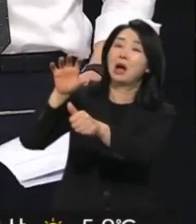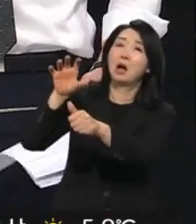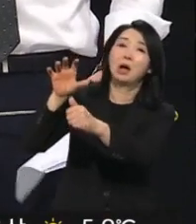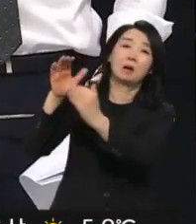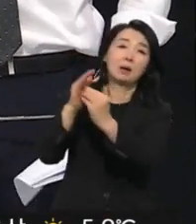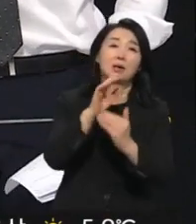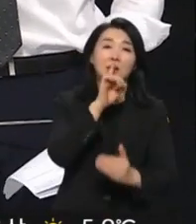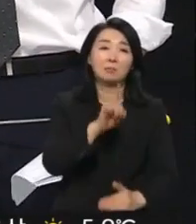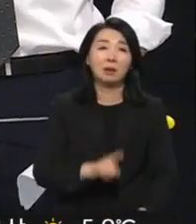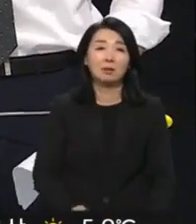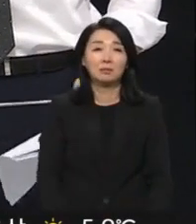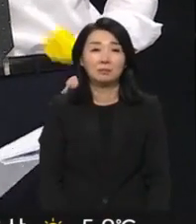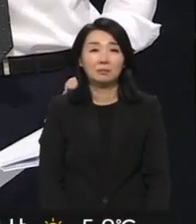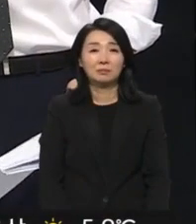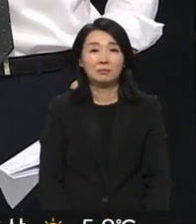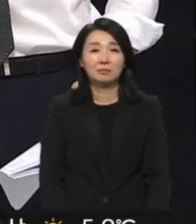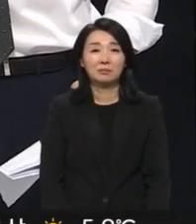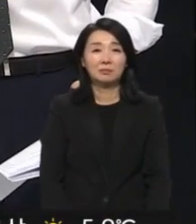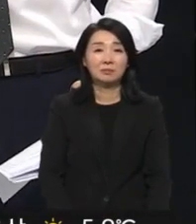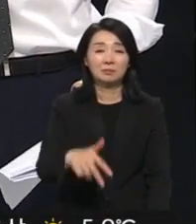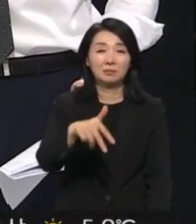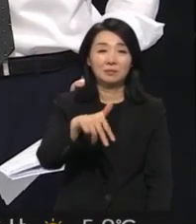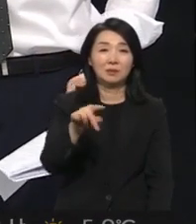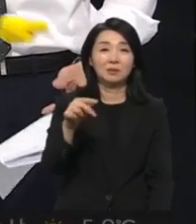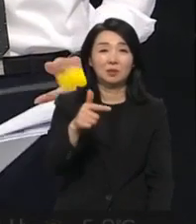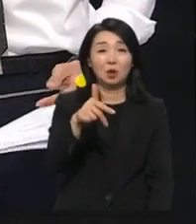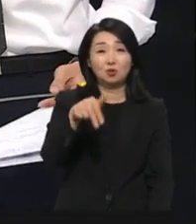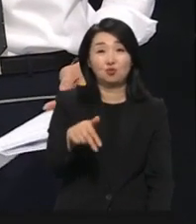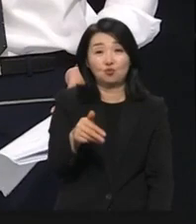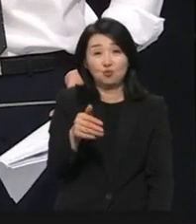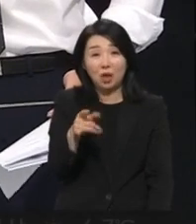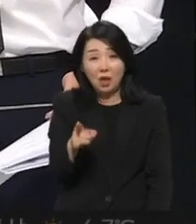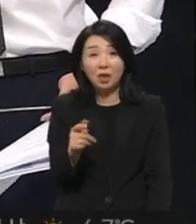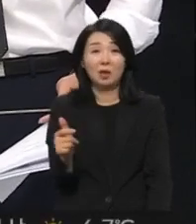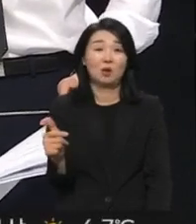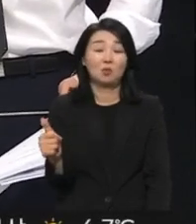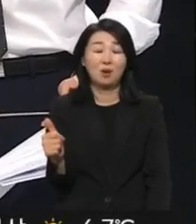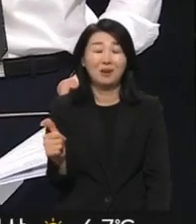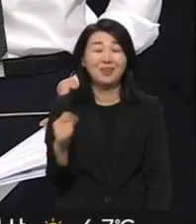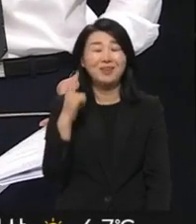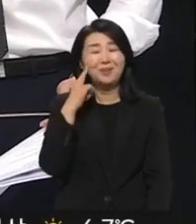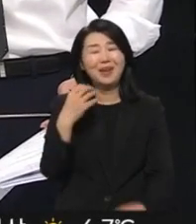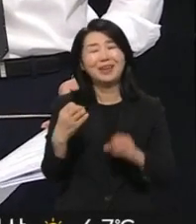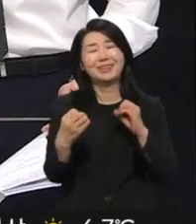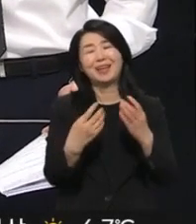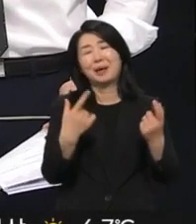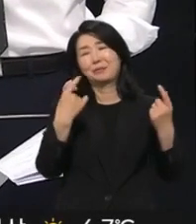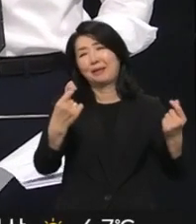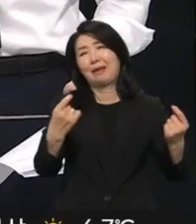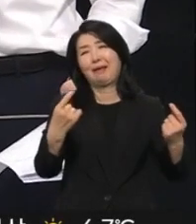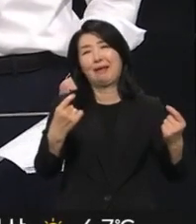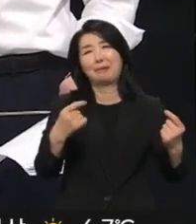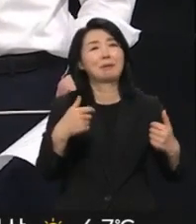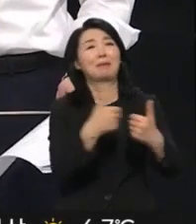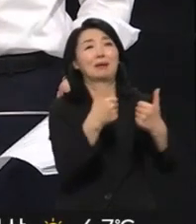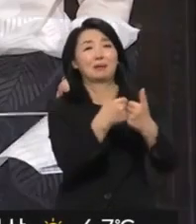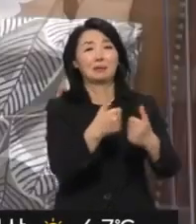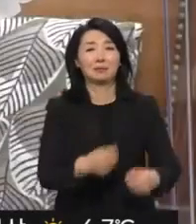맞겠다는 각오가 엿보이는데요. 이 전주의 국민의힘 의원은 야당이 이 답정너식 질을 이어간다며 반격하기도 했습니다.